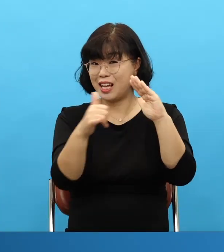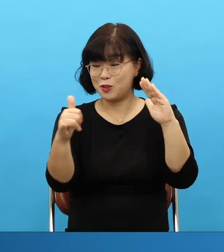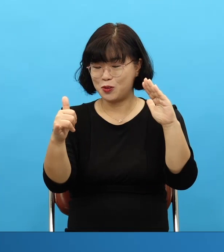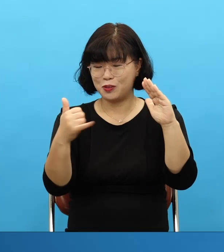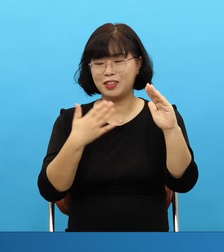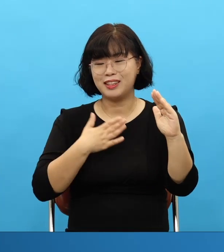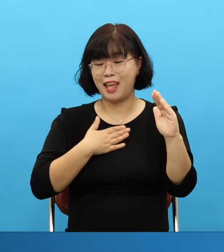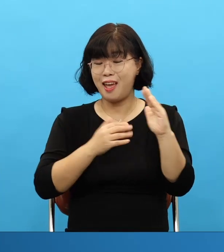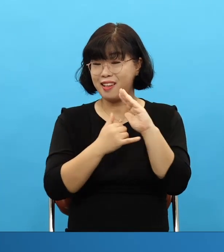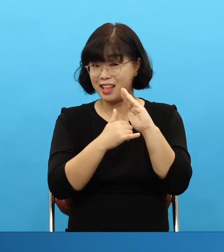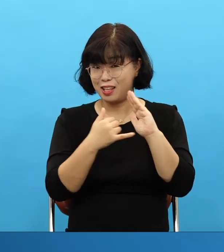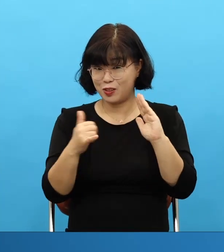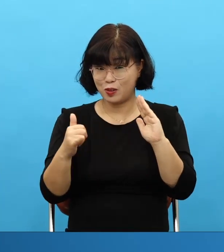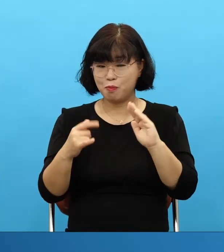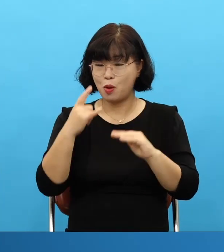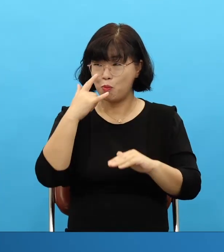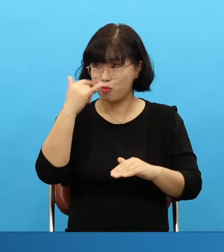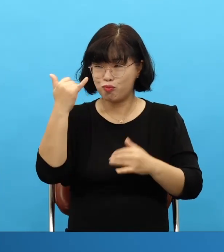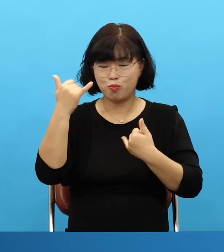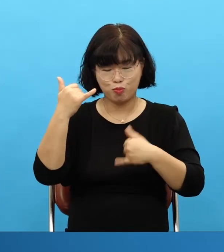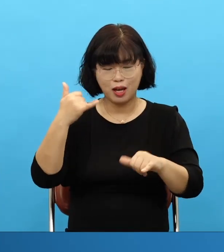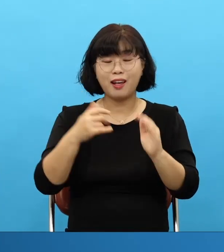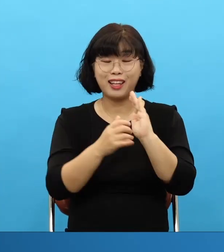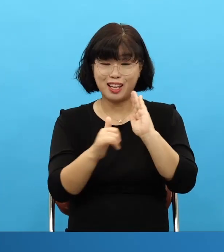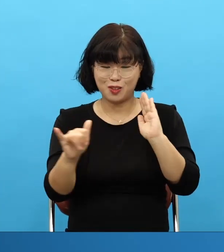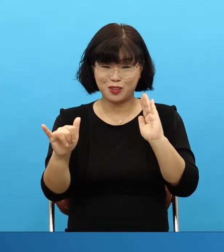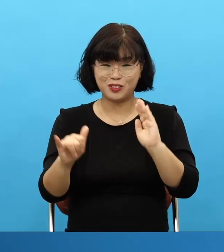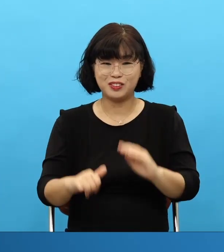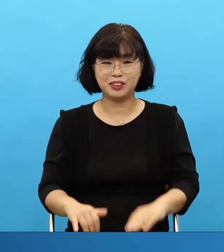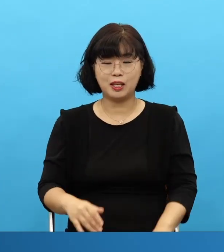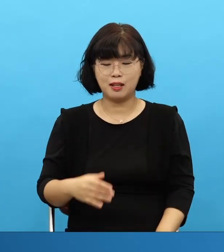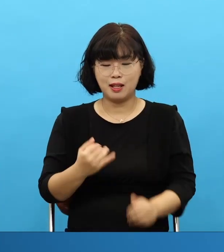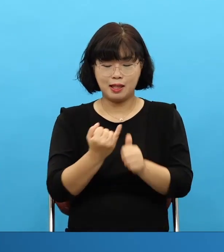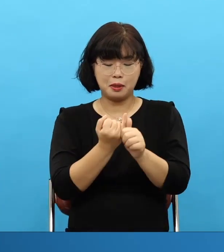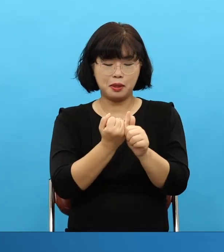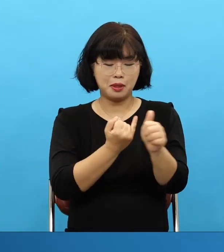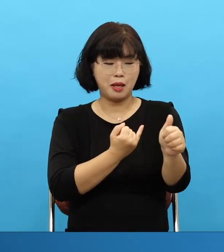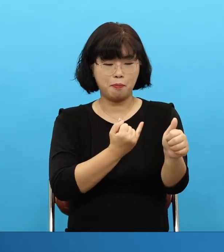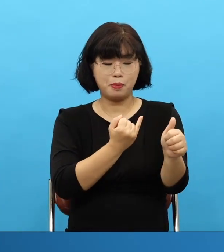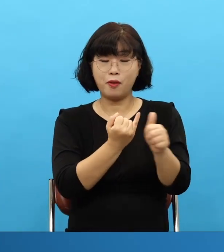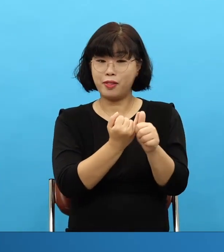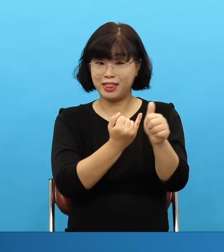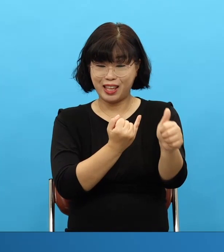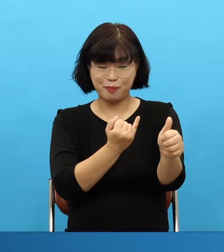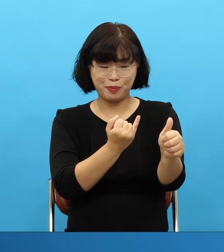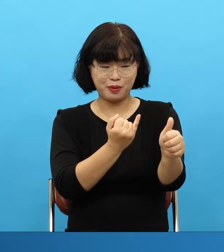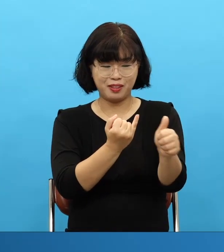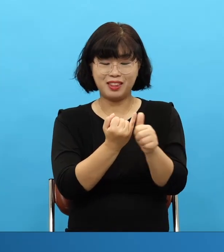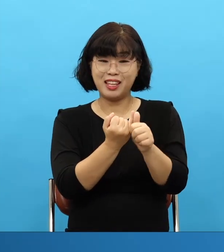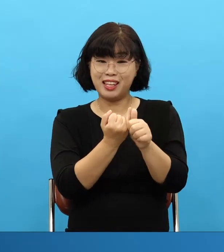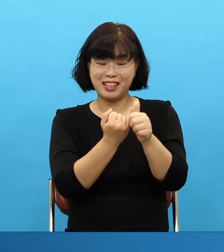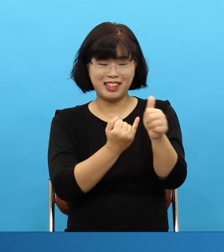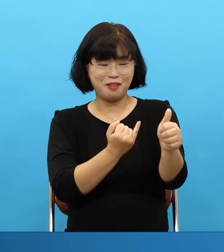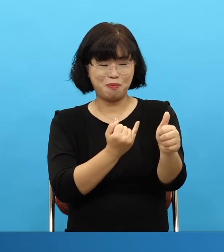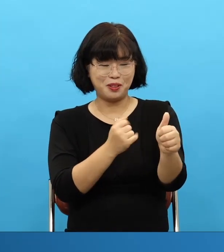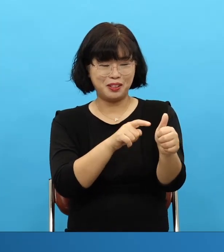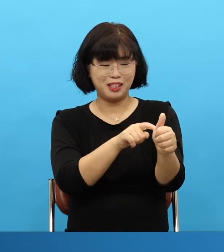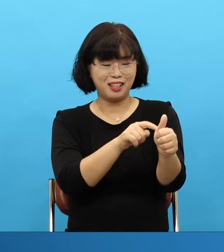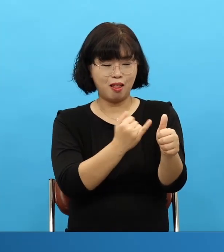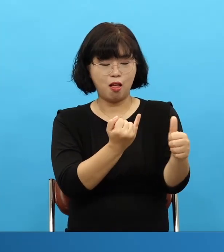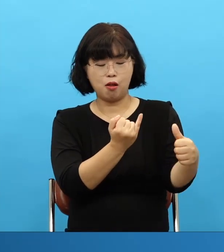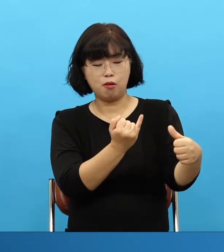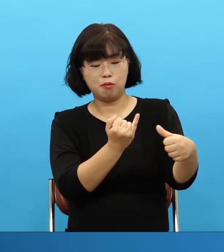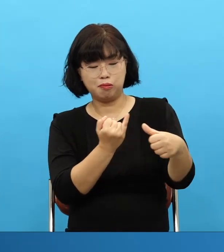have this. 남편이 나 위주로 하는 것이 도움될까요? 부인 위주로 하는 게 도움될까요? So,